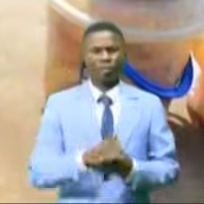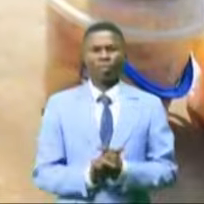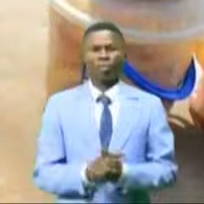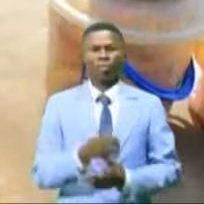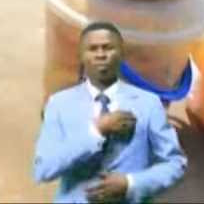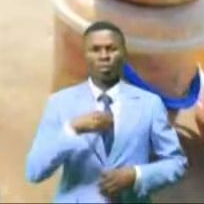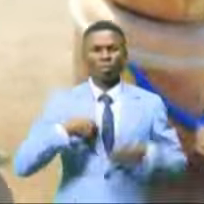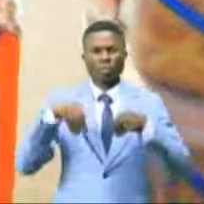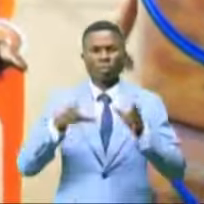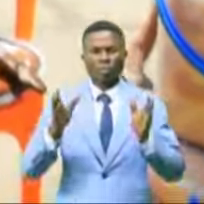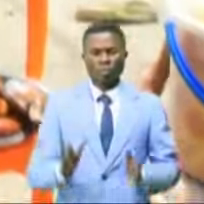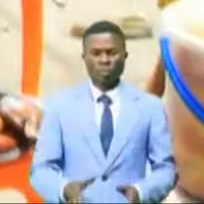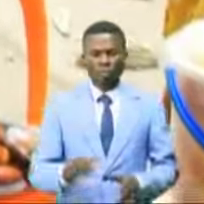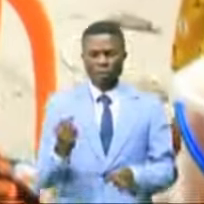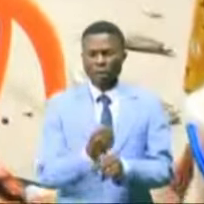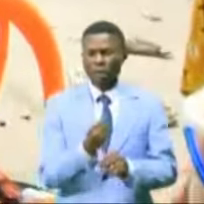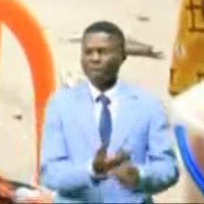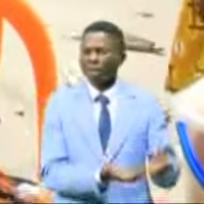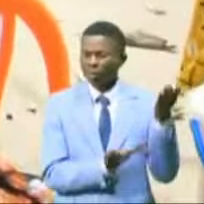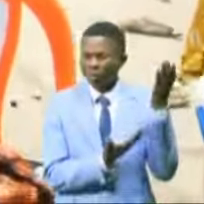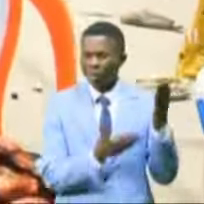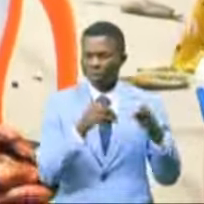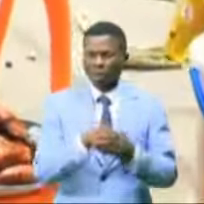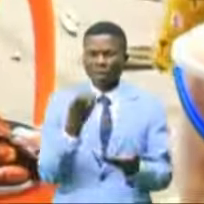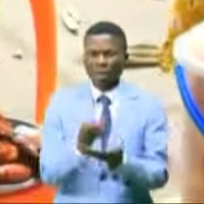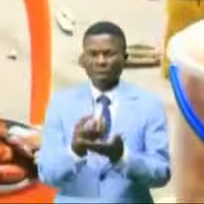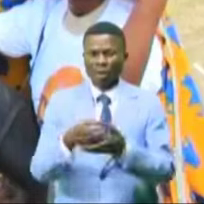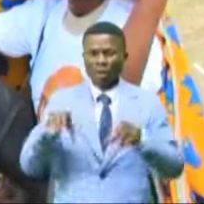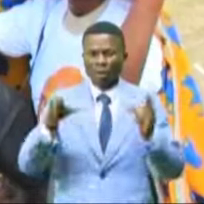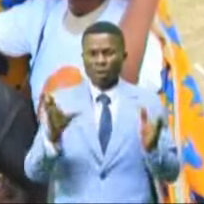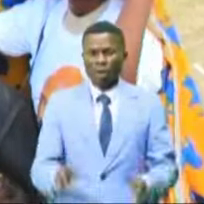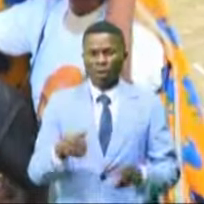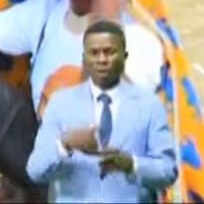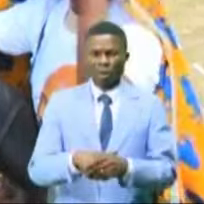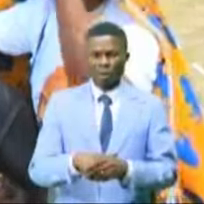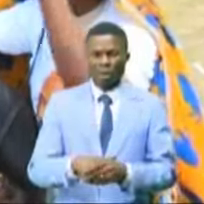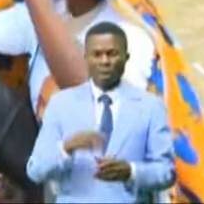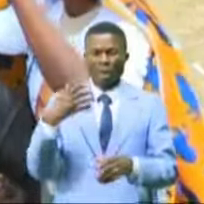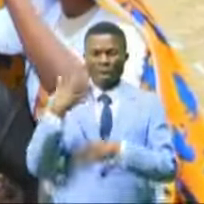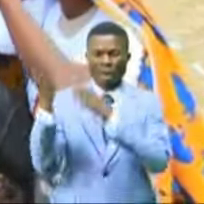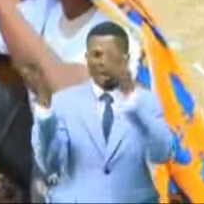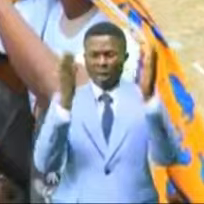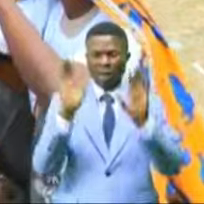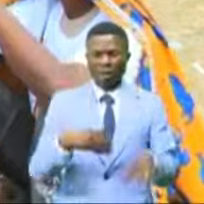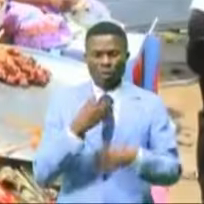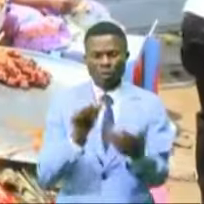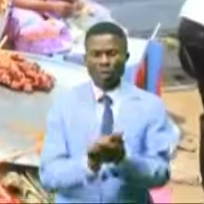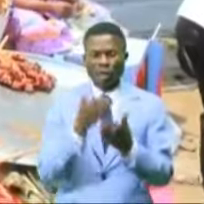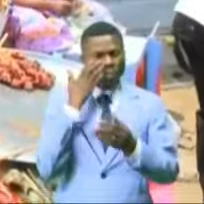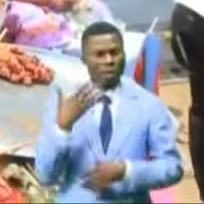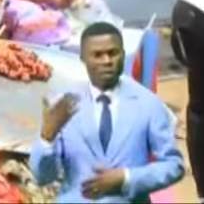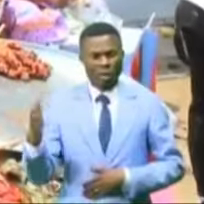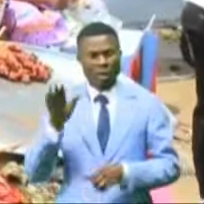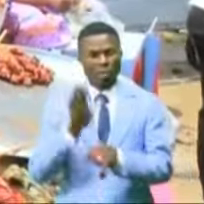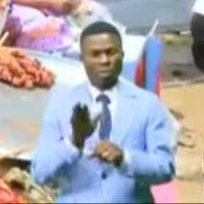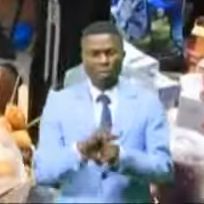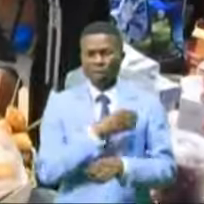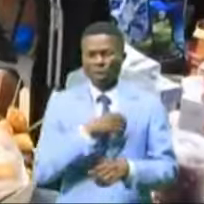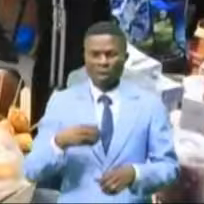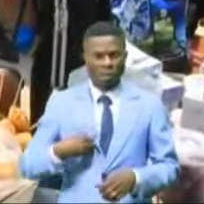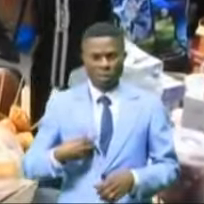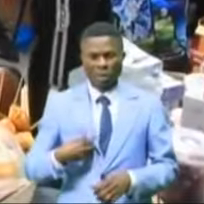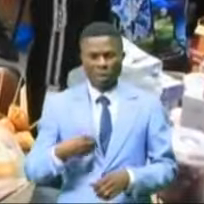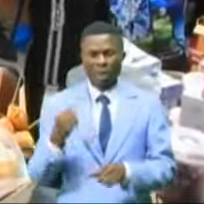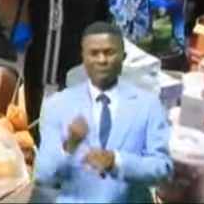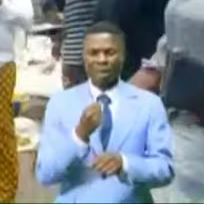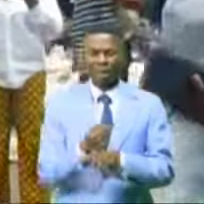Les femmes congolaises jouent un rôle important dans l'économie congolaise à travers leur business. Malheureusement, la majorité de ces femmes